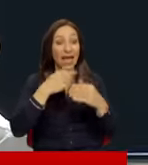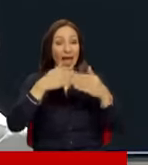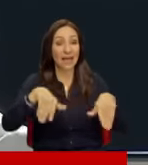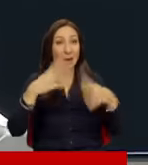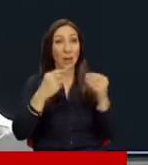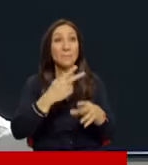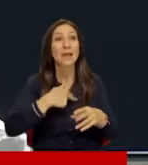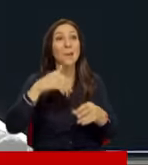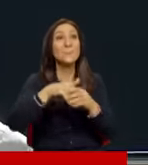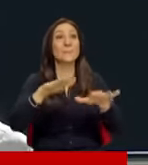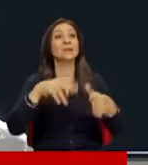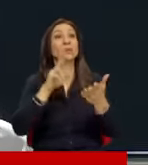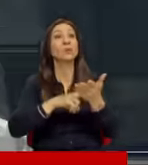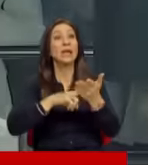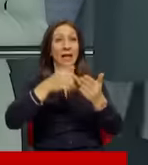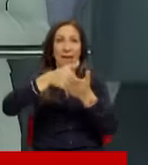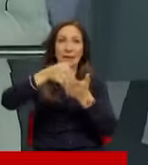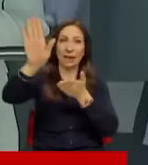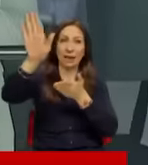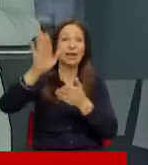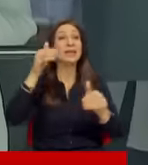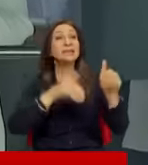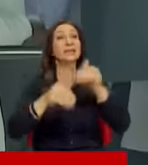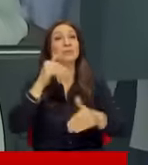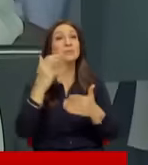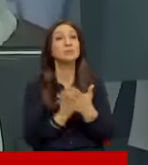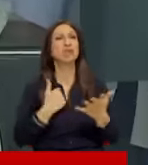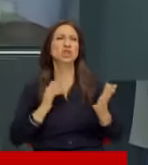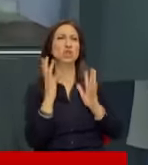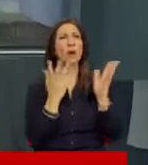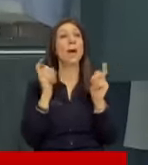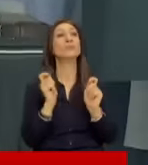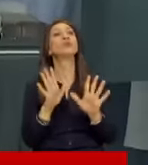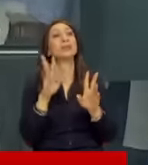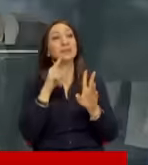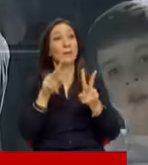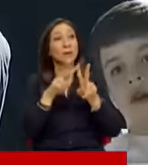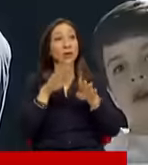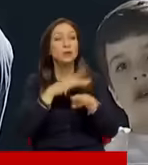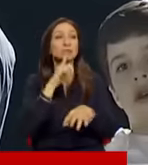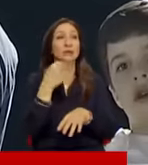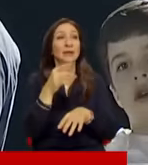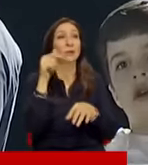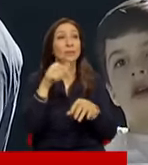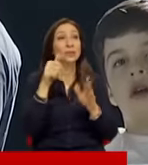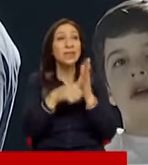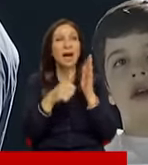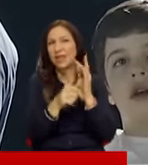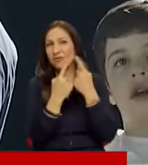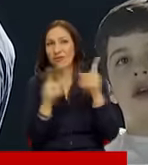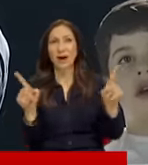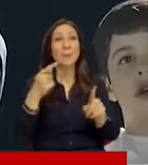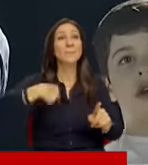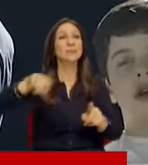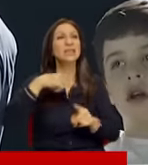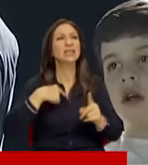olan belediye meclis üyeleri gitti. Seçim galibiyeti bizi şımartmayacak dedi Mansur Yavaş, söz verdi. Bu tarihi fark